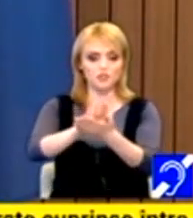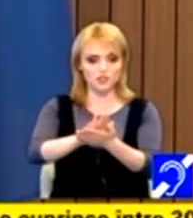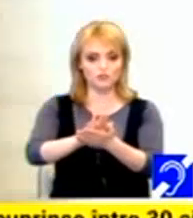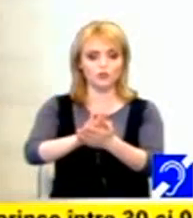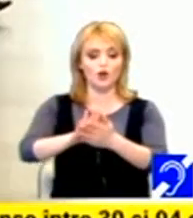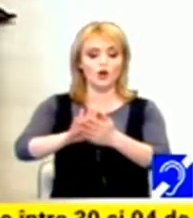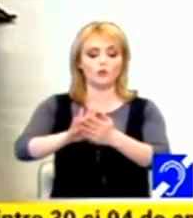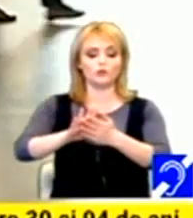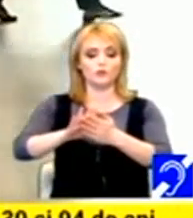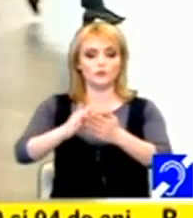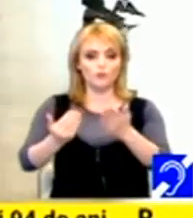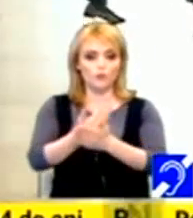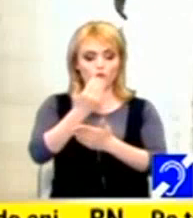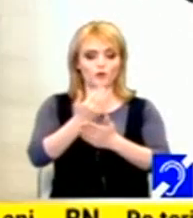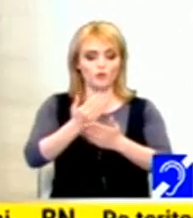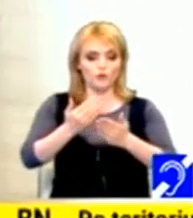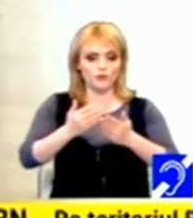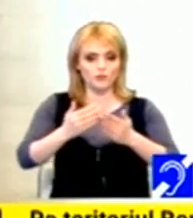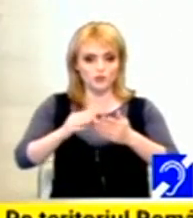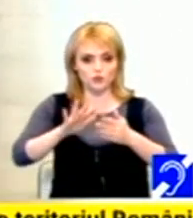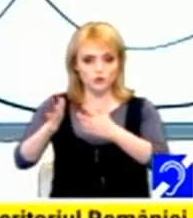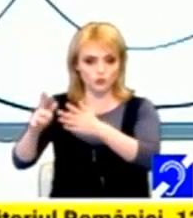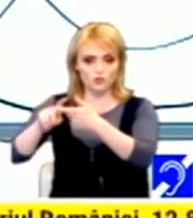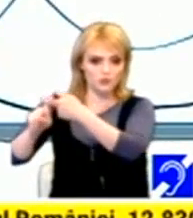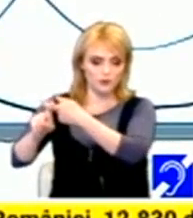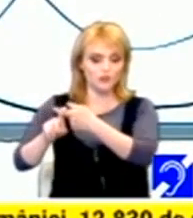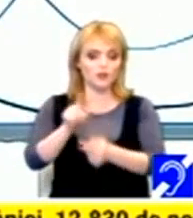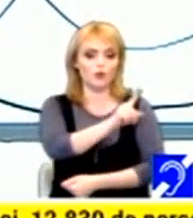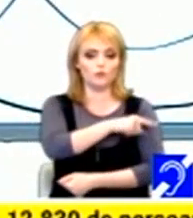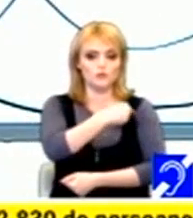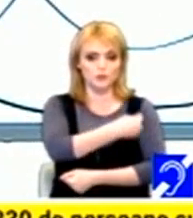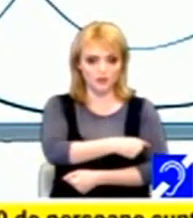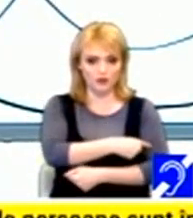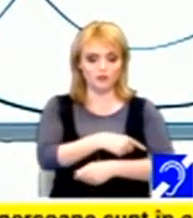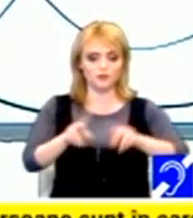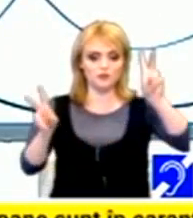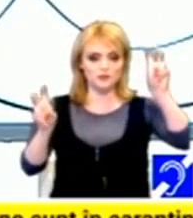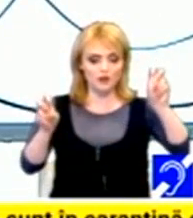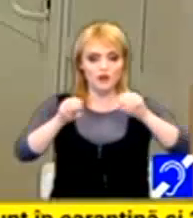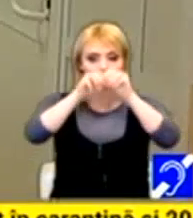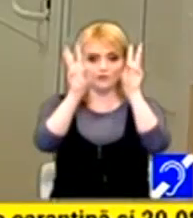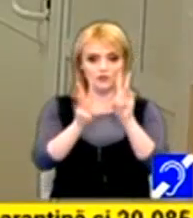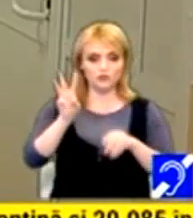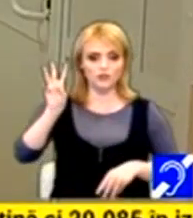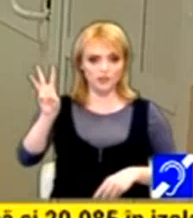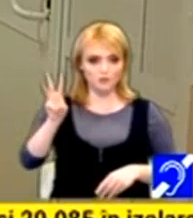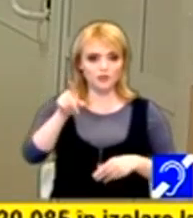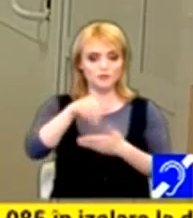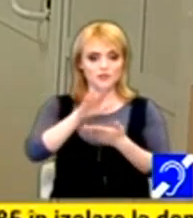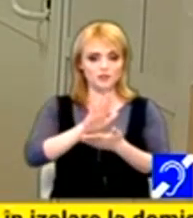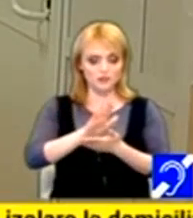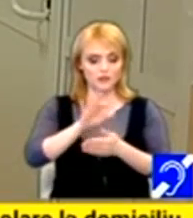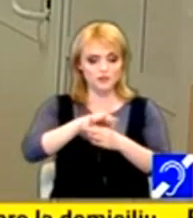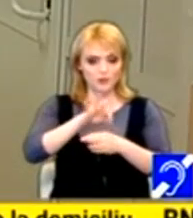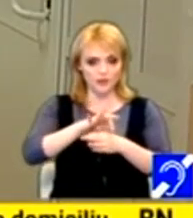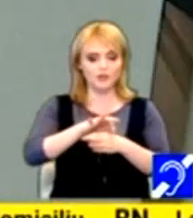înregistrat în Spitalul Clinic Municipal Sfânta Treime. Sunt 11 cazuri de infectare a personalului medical. Este vorba